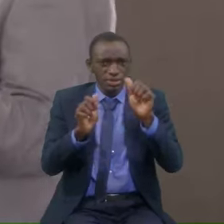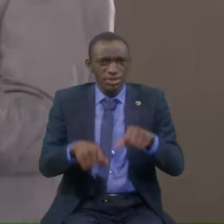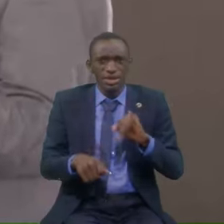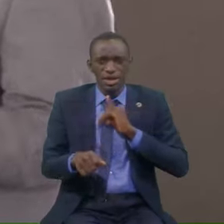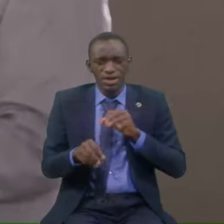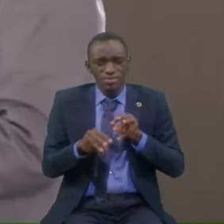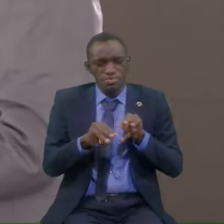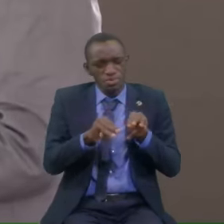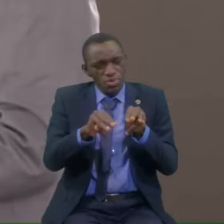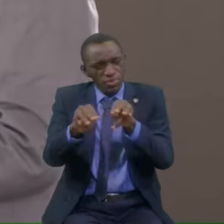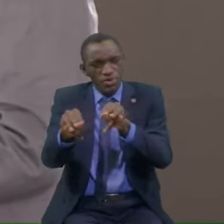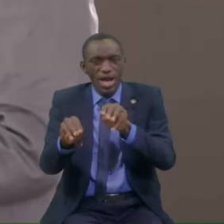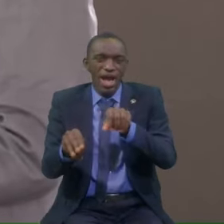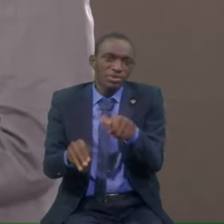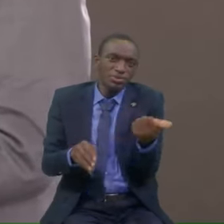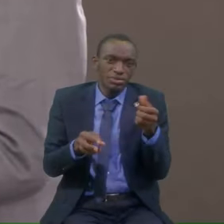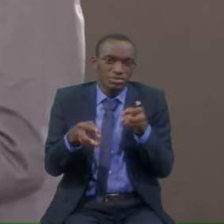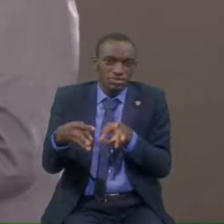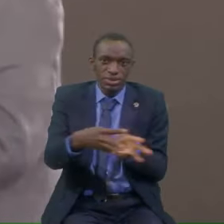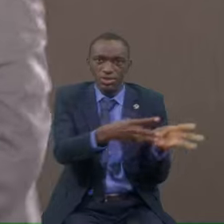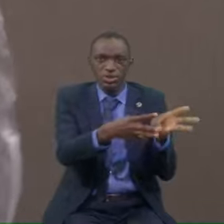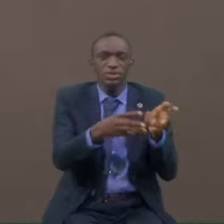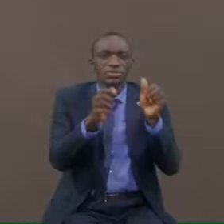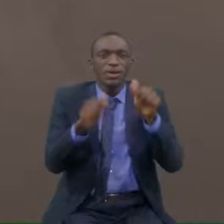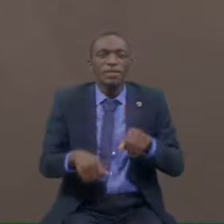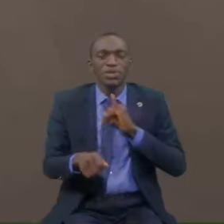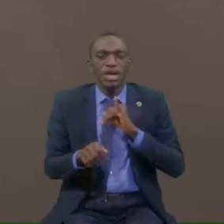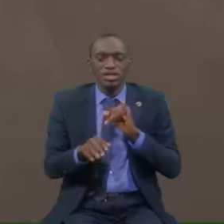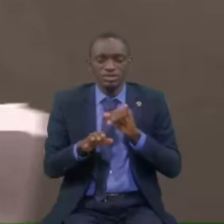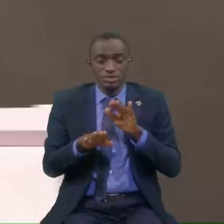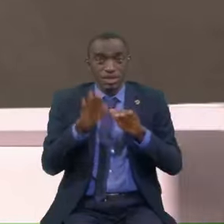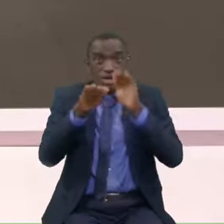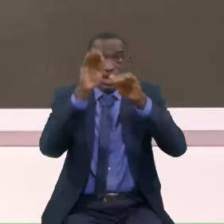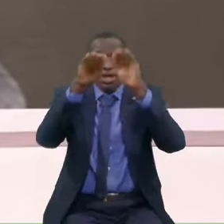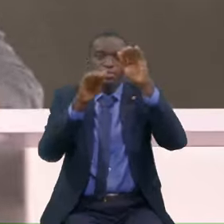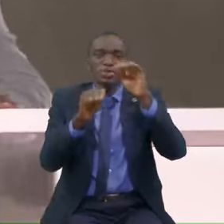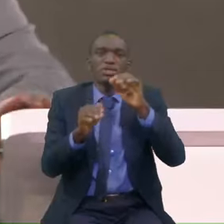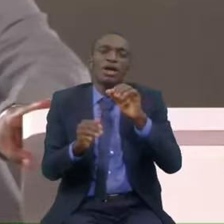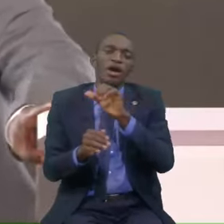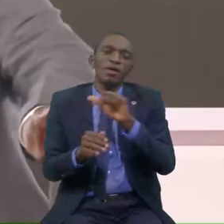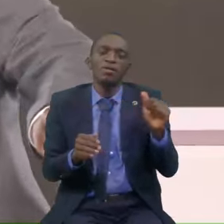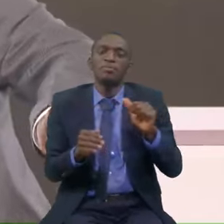Est-ce que je peux aller dans une autre direction? Est-ce que je peux encore gravir une nouvelle montagne?